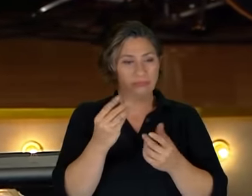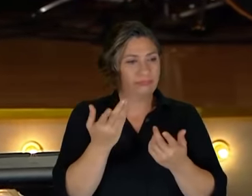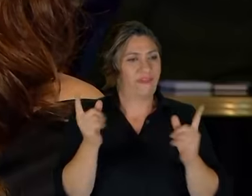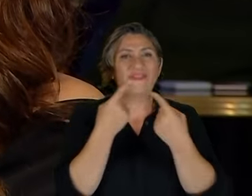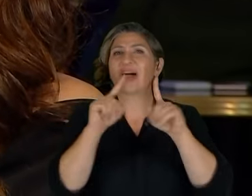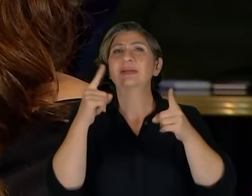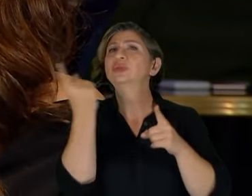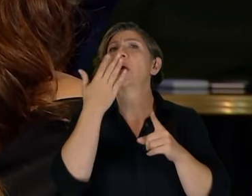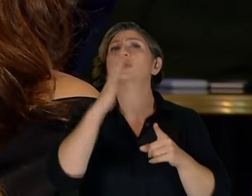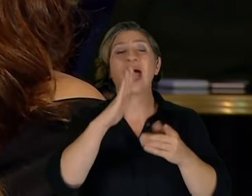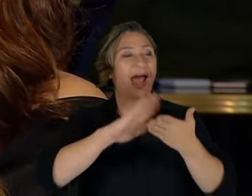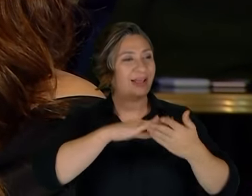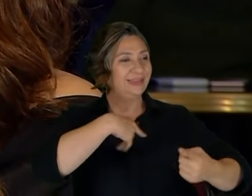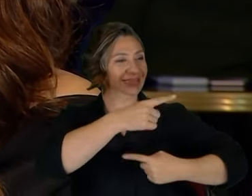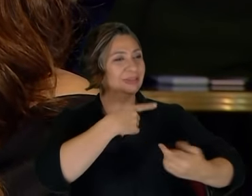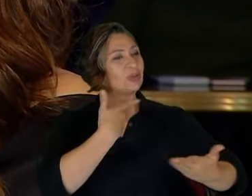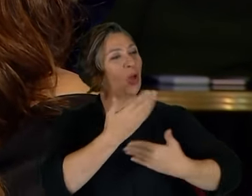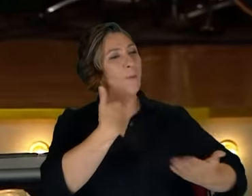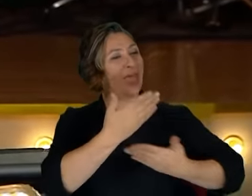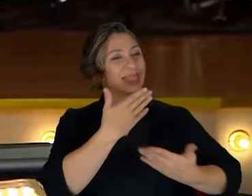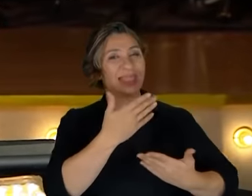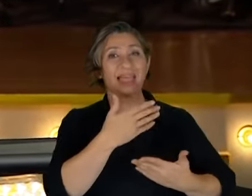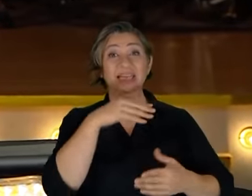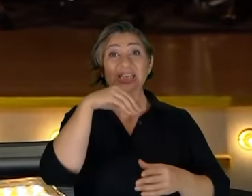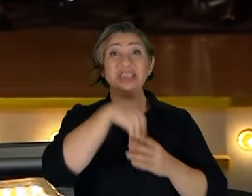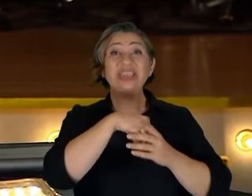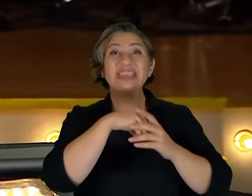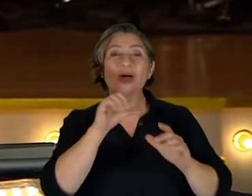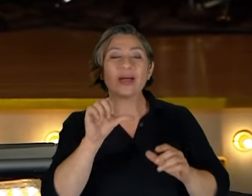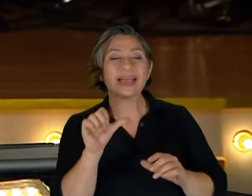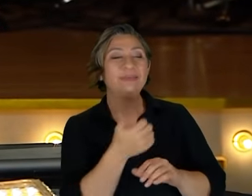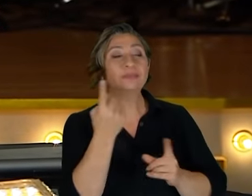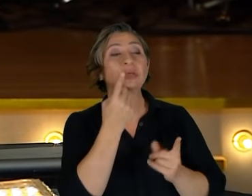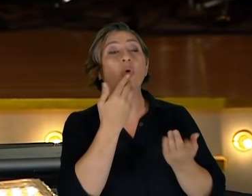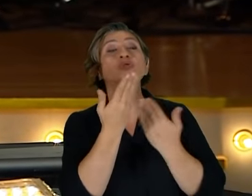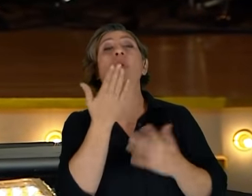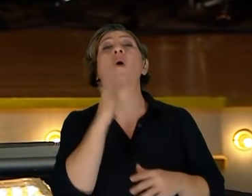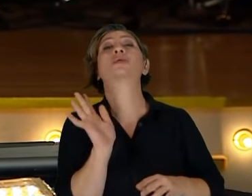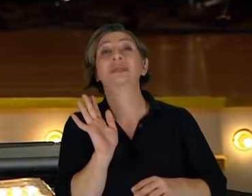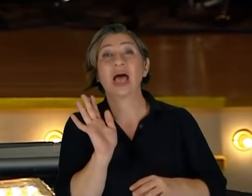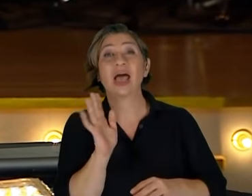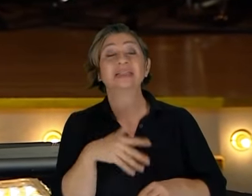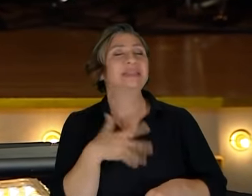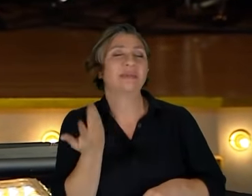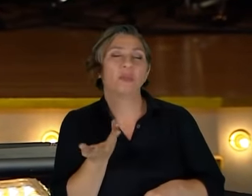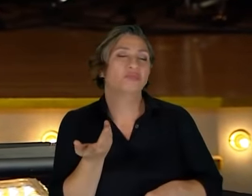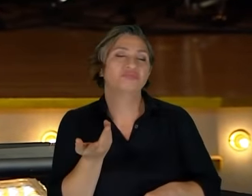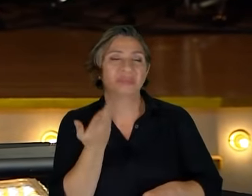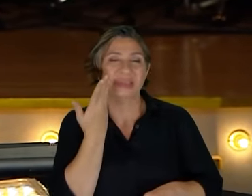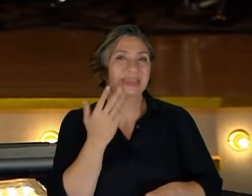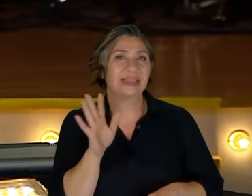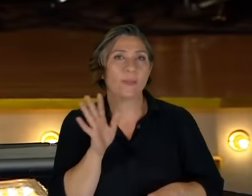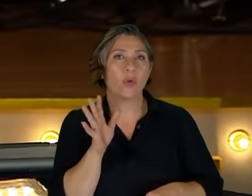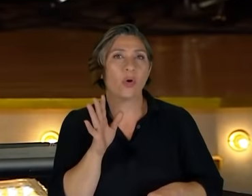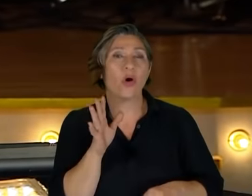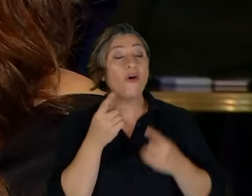da arkadaşa beraber konuşurken eğer içeriği yoksa o konuşmanın istemiyorlar ve hakikaten